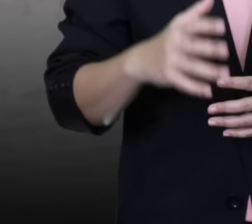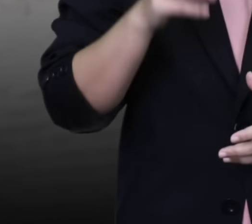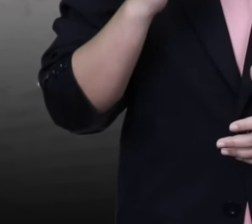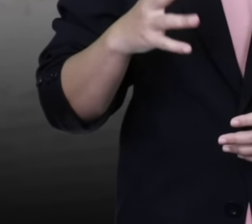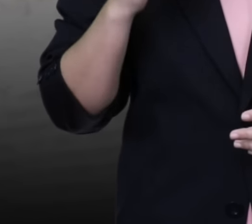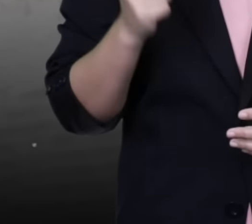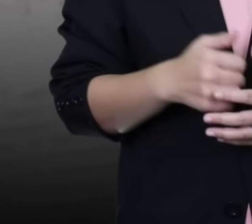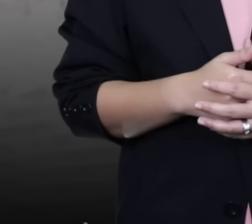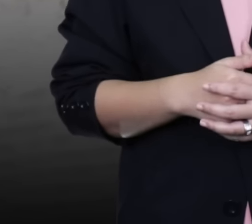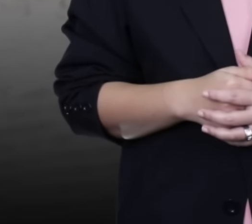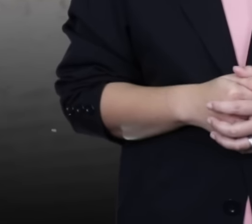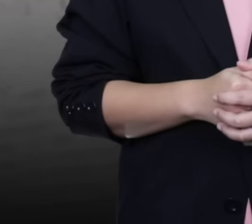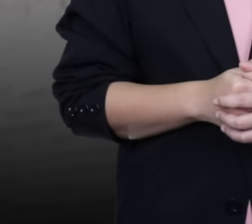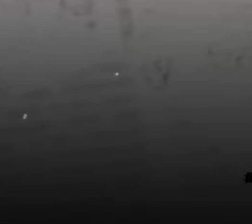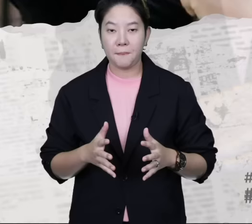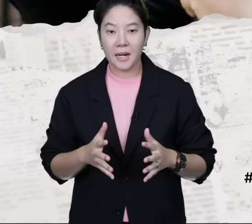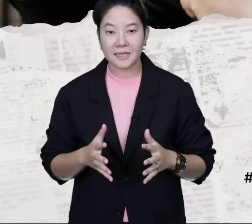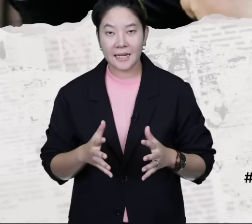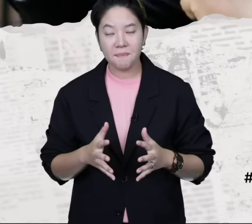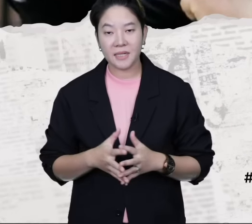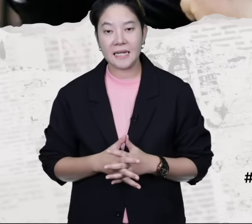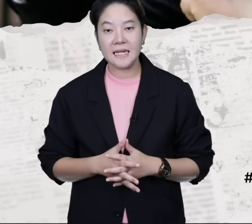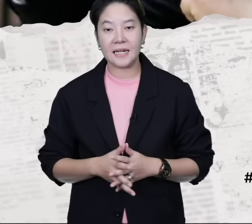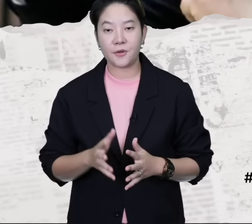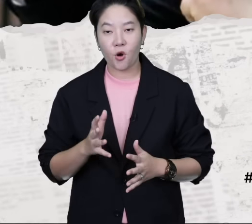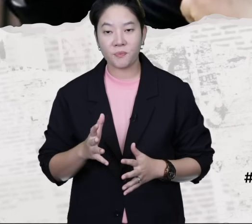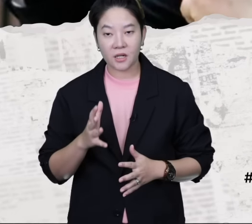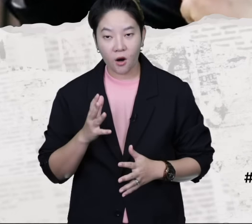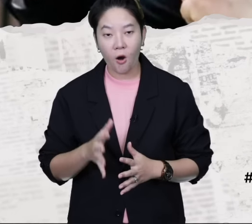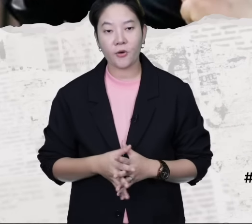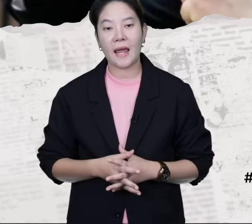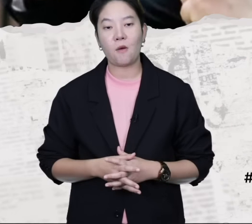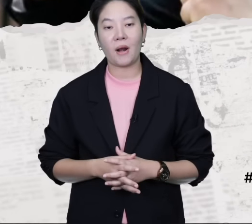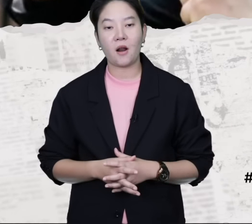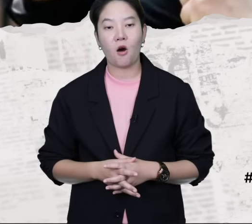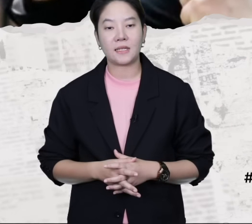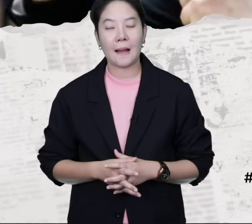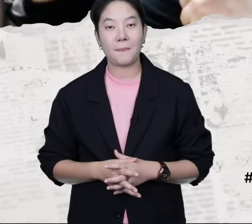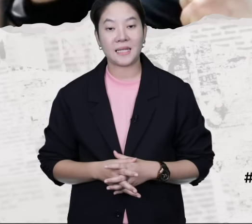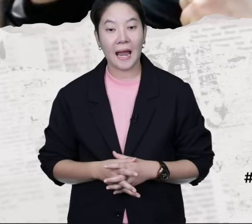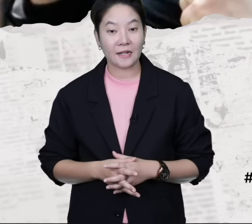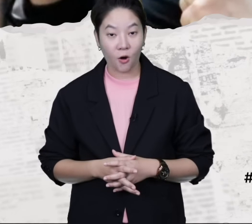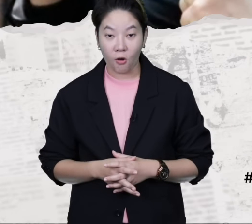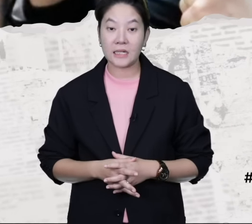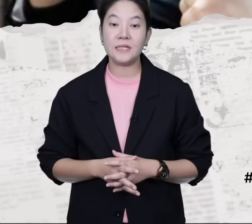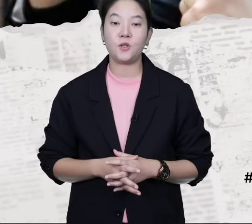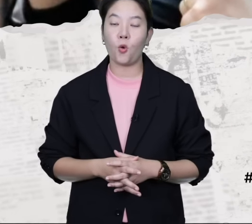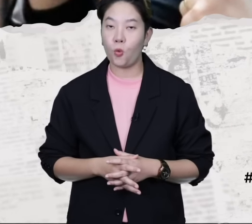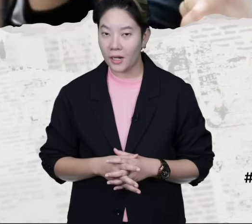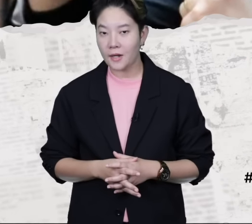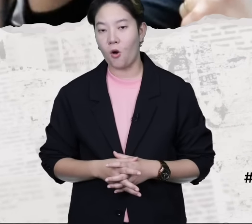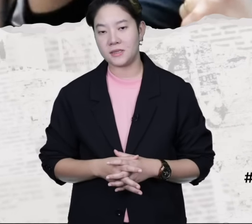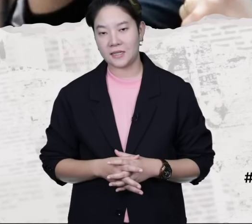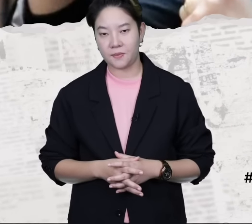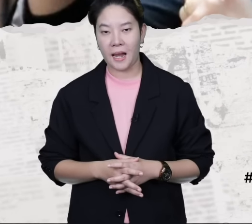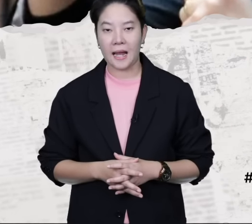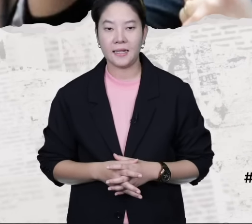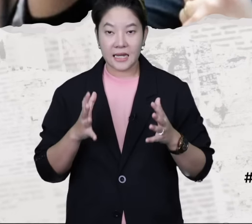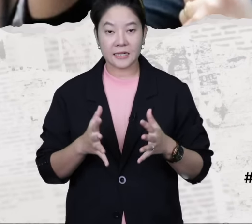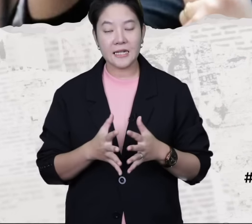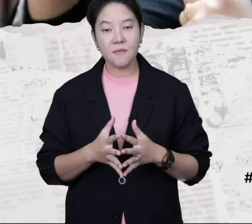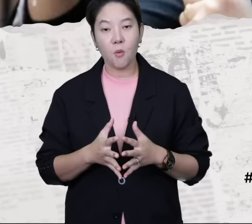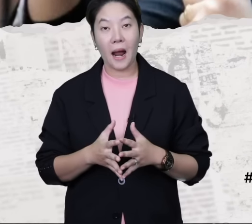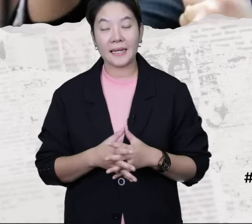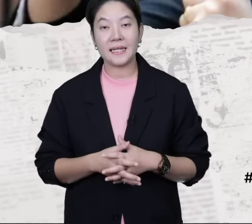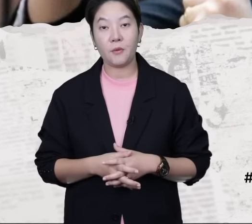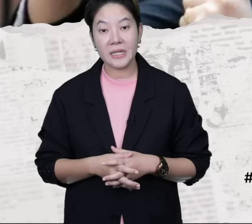ามระเบียบท่านจะมาตวาดผมได้ยังไงเปิดคลิปนาทีเดือดโรมตะคอกแรงวันนอทำประธานของขึ้นขู่ไล่ออกจากสภา